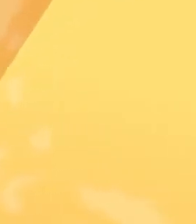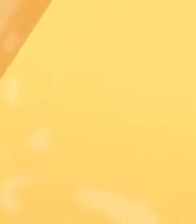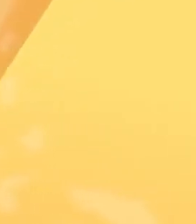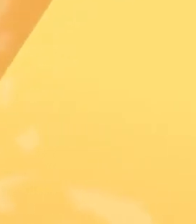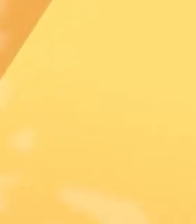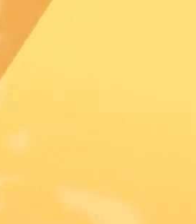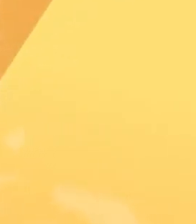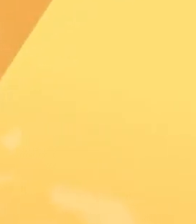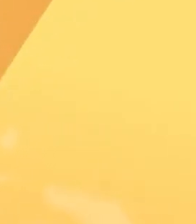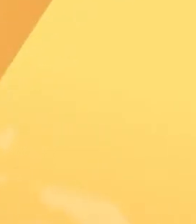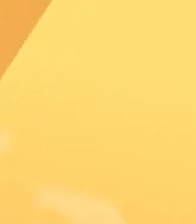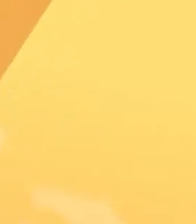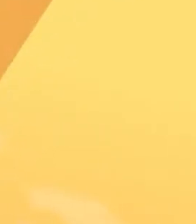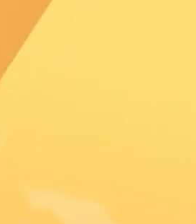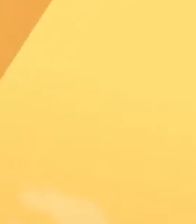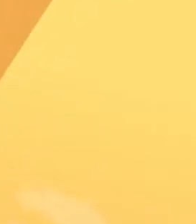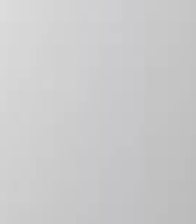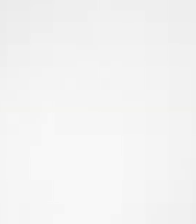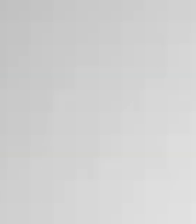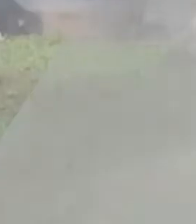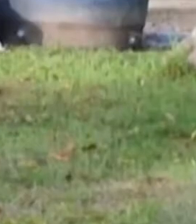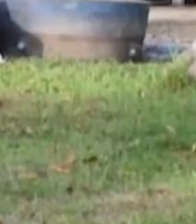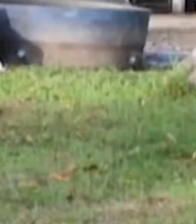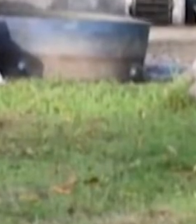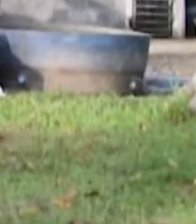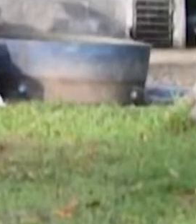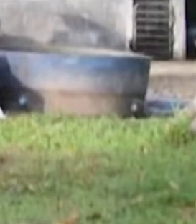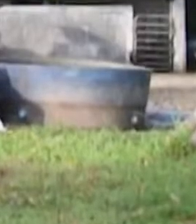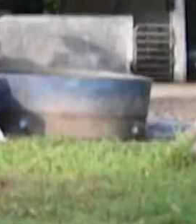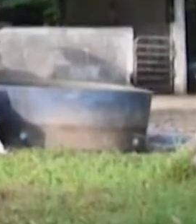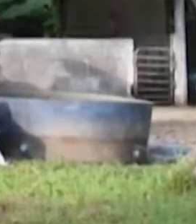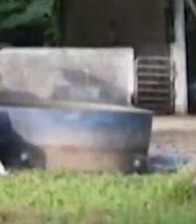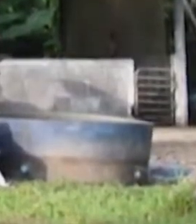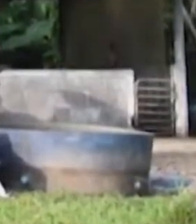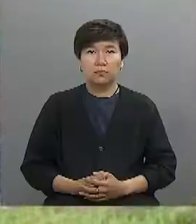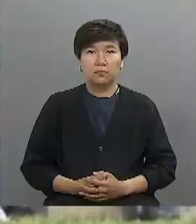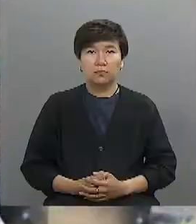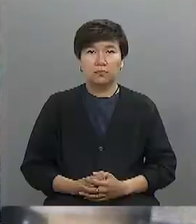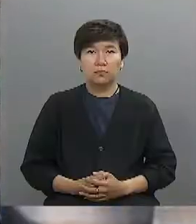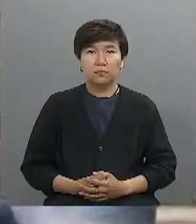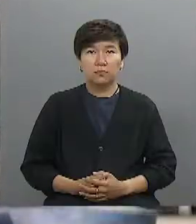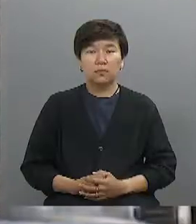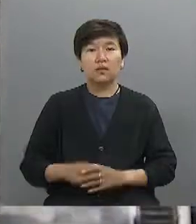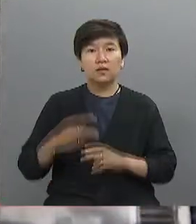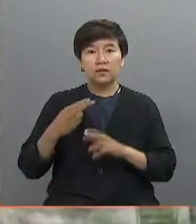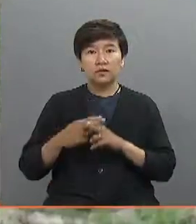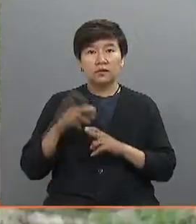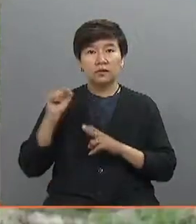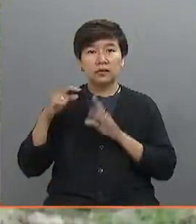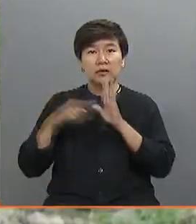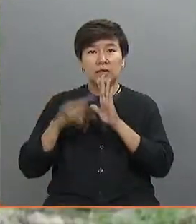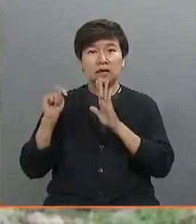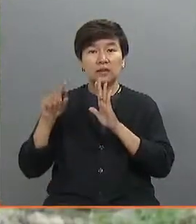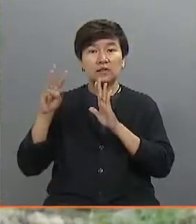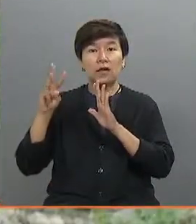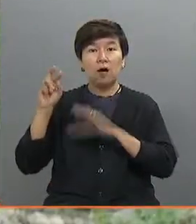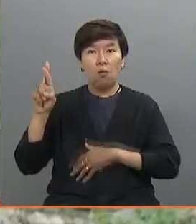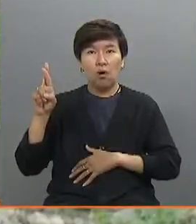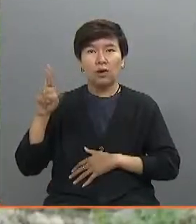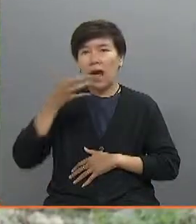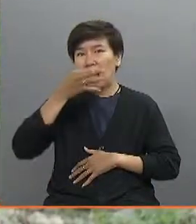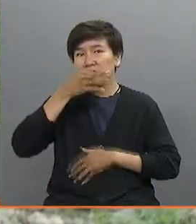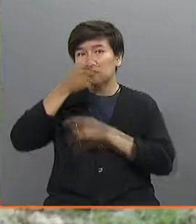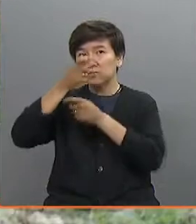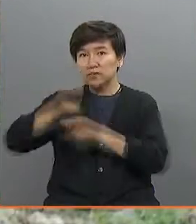ม.คถ้าคุณสังวรมะลิวัลย์เกษตรกรพื้นที่ชุมชนหูแร่ตำบล